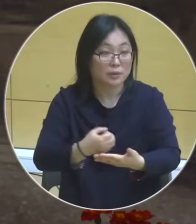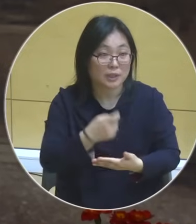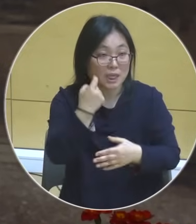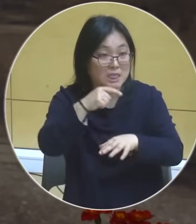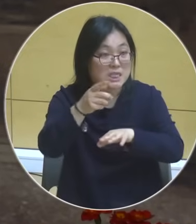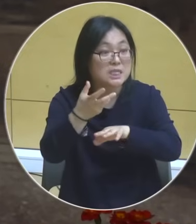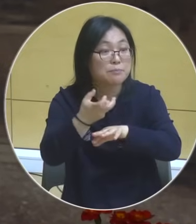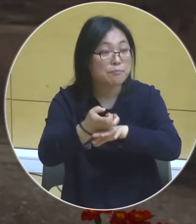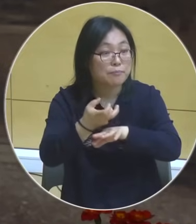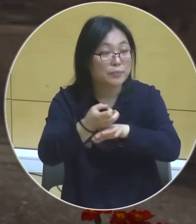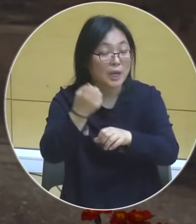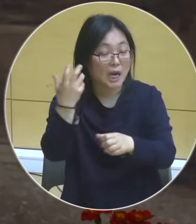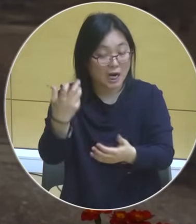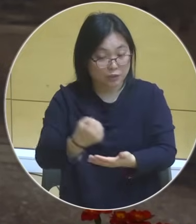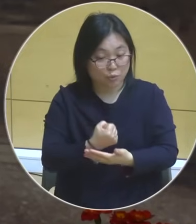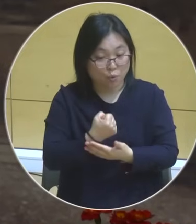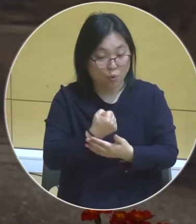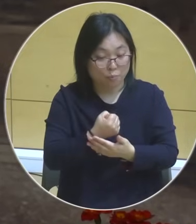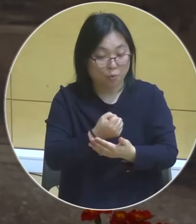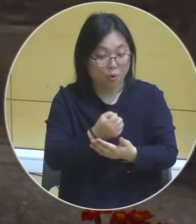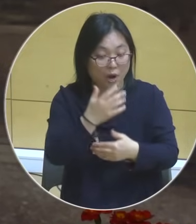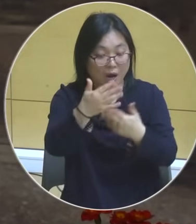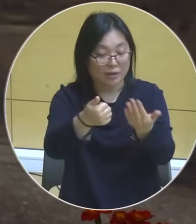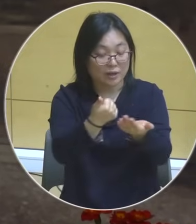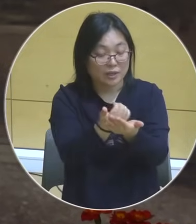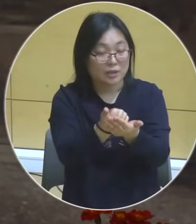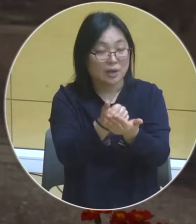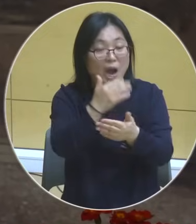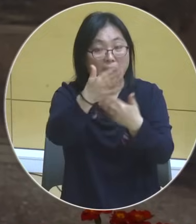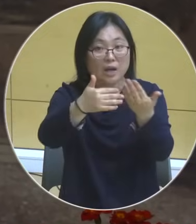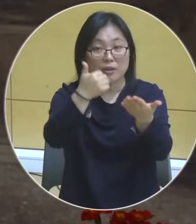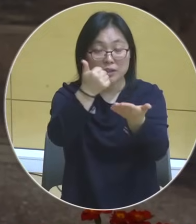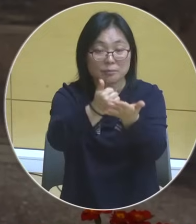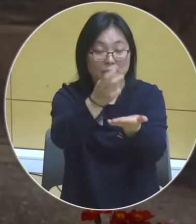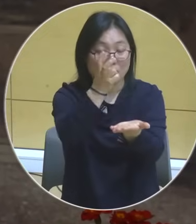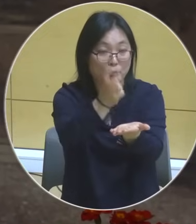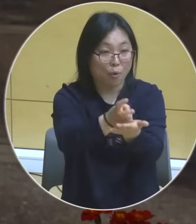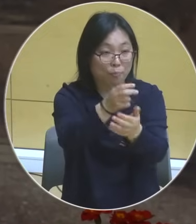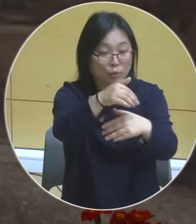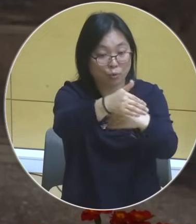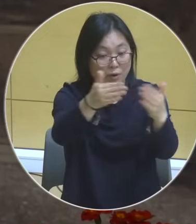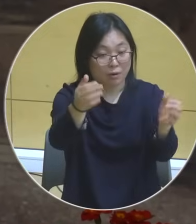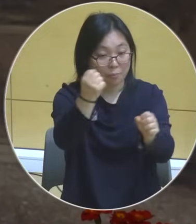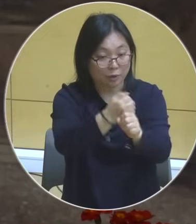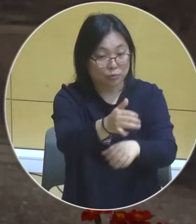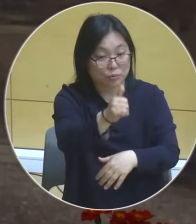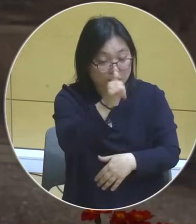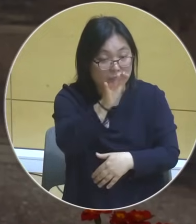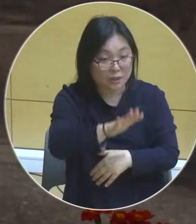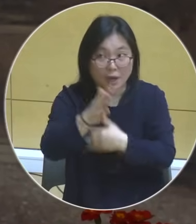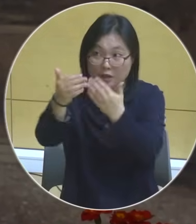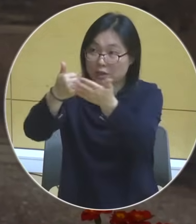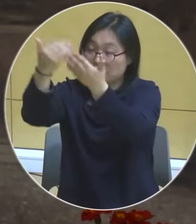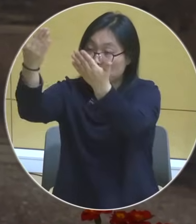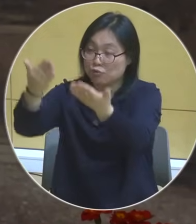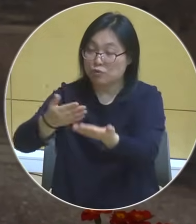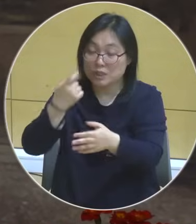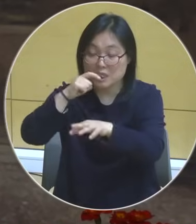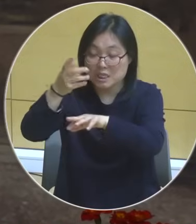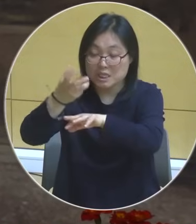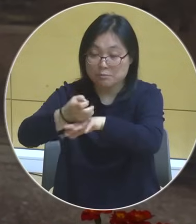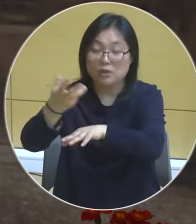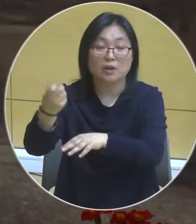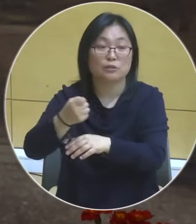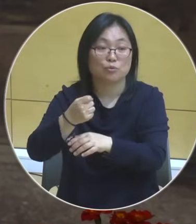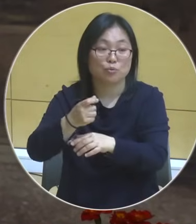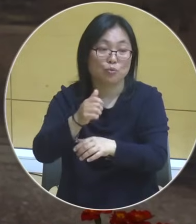가지고 벗개도 만들 수 있습니다. 그러나 그들은 이 하나님이 주신 이 금붙이 가지고 우상 송아지를